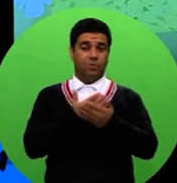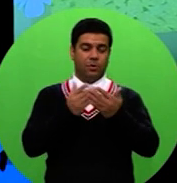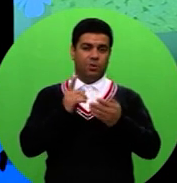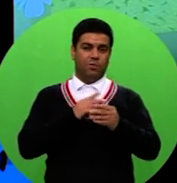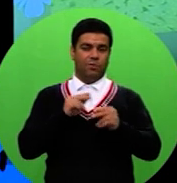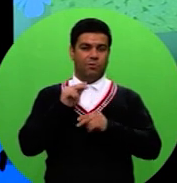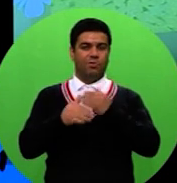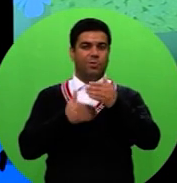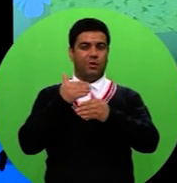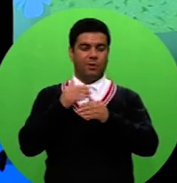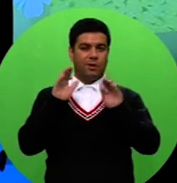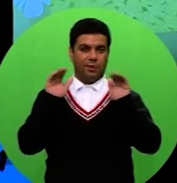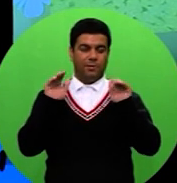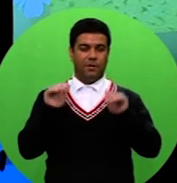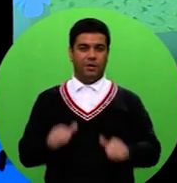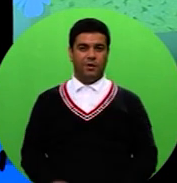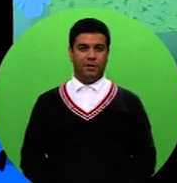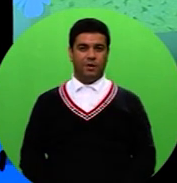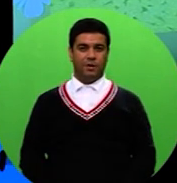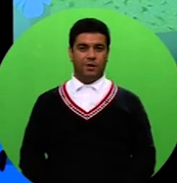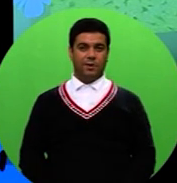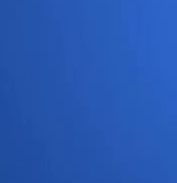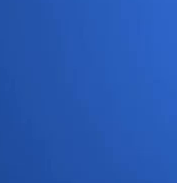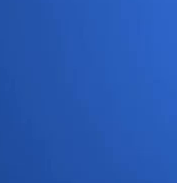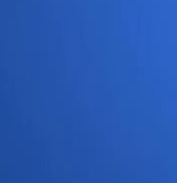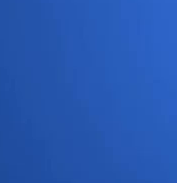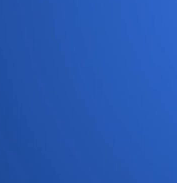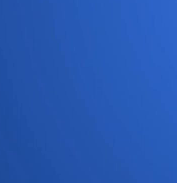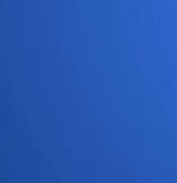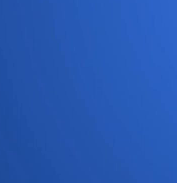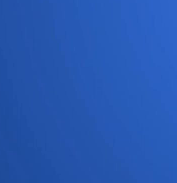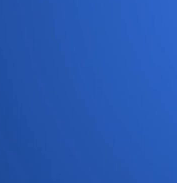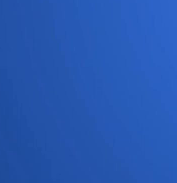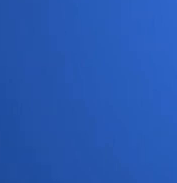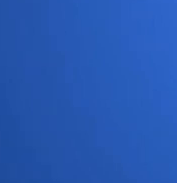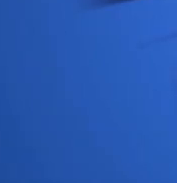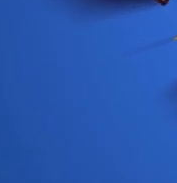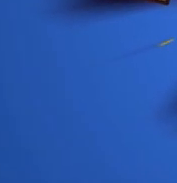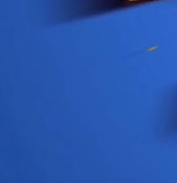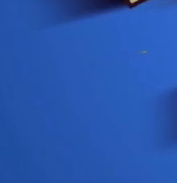законченной. Творческих вам успехов! До свидания!